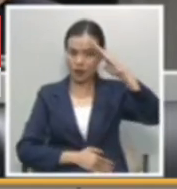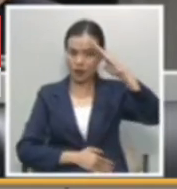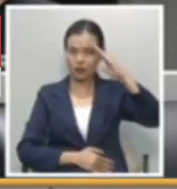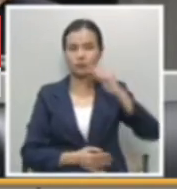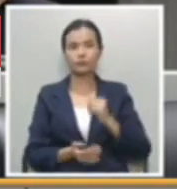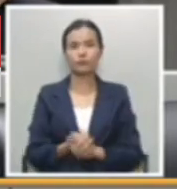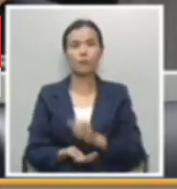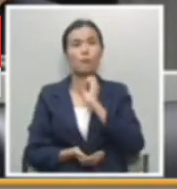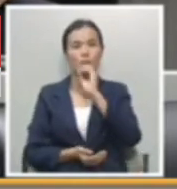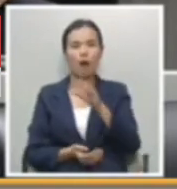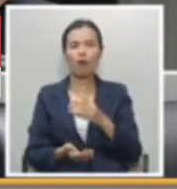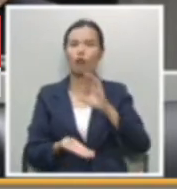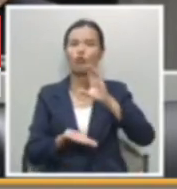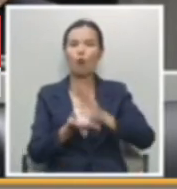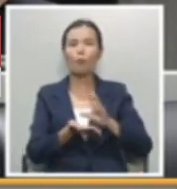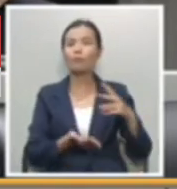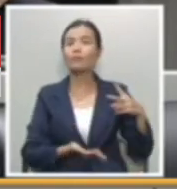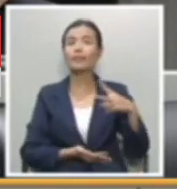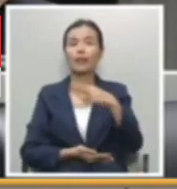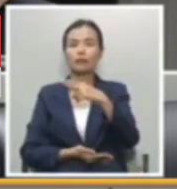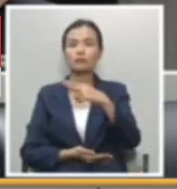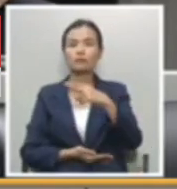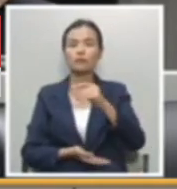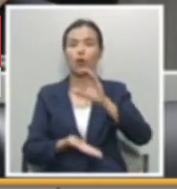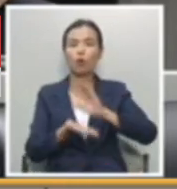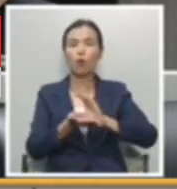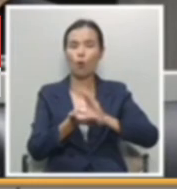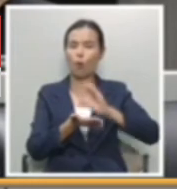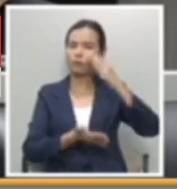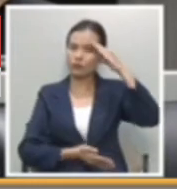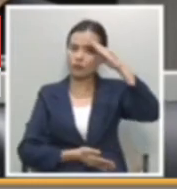อกว่าการตัดลบงบประมาณของทหาร